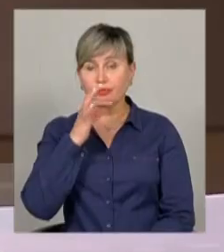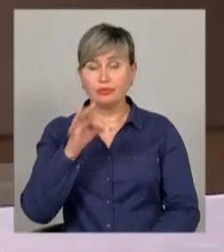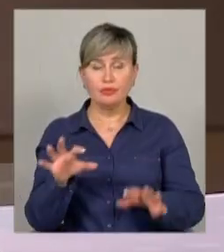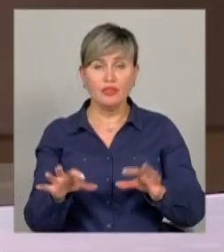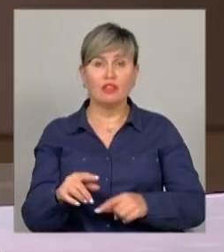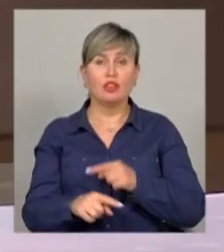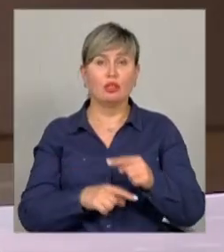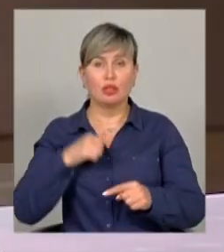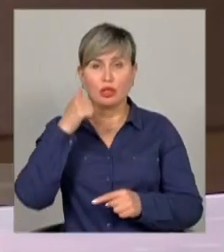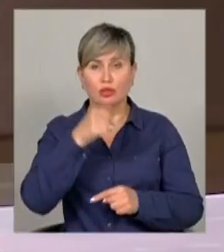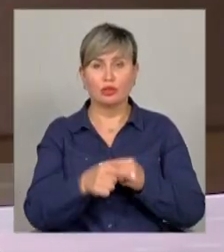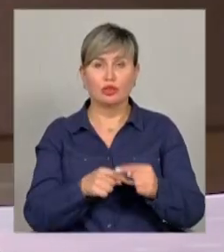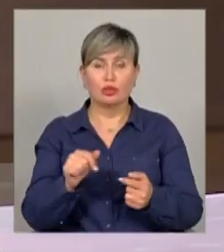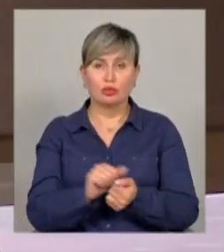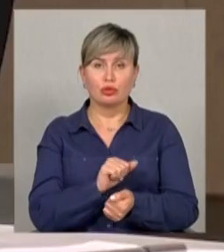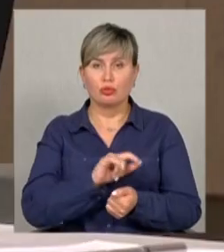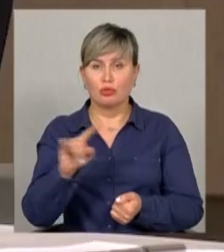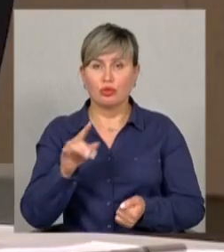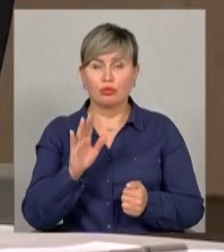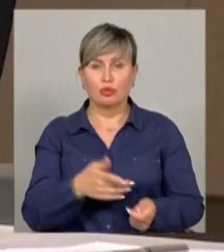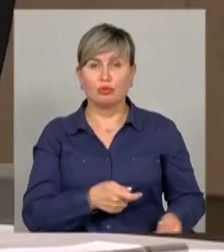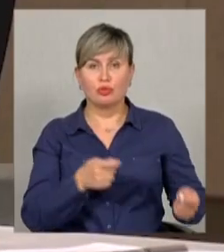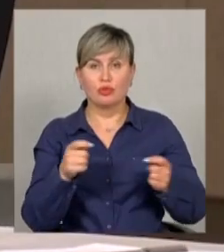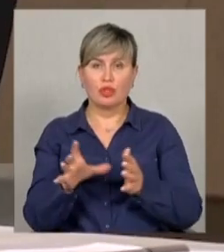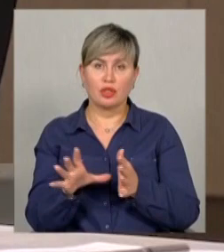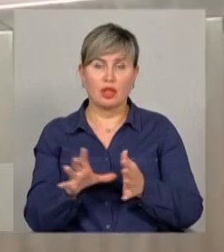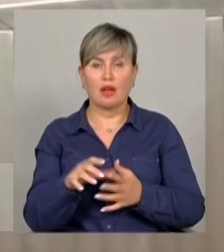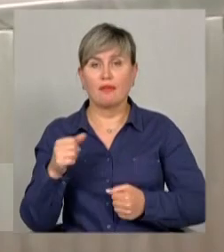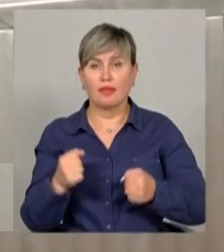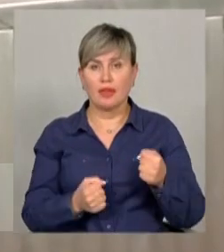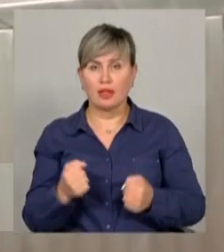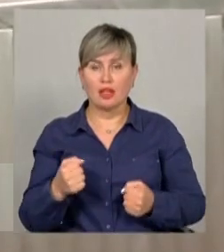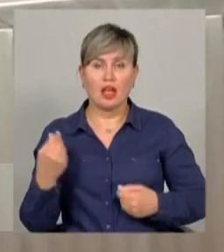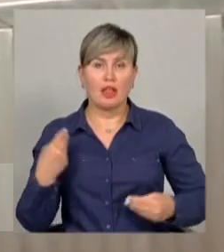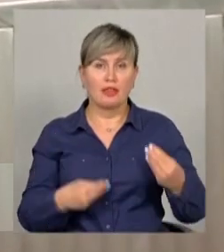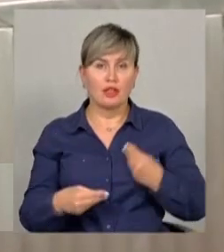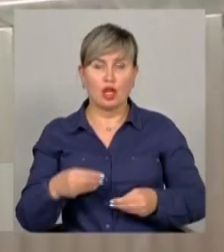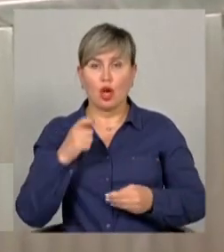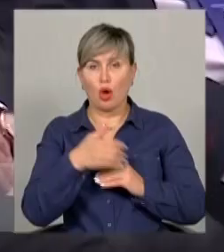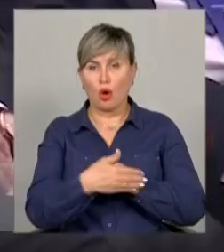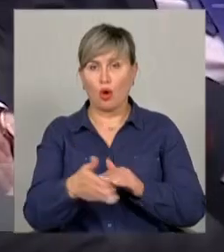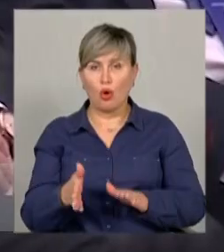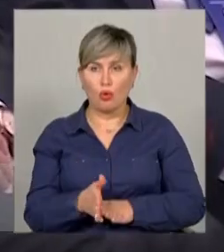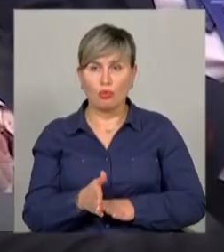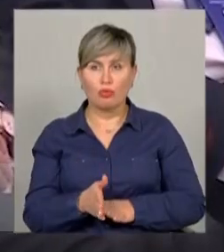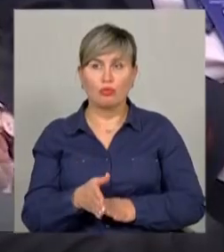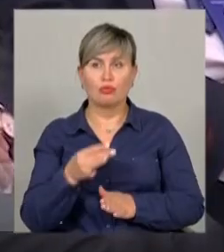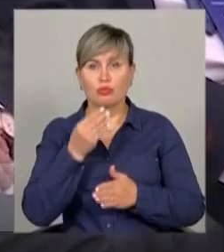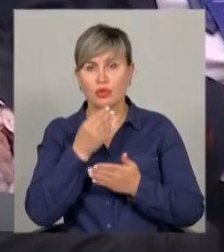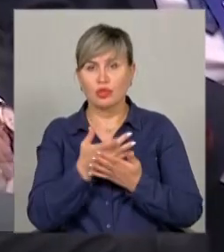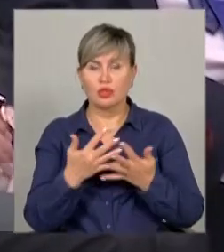в следующем году через сухой порт будут перевозить электронику, автомобили, текстиль, одежду, обувь и аксессуары, пищевые